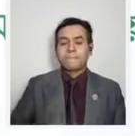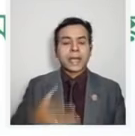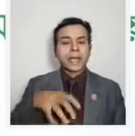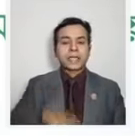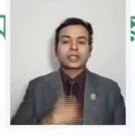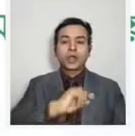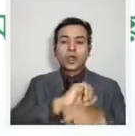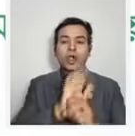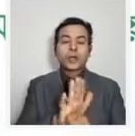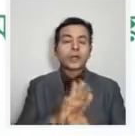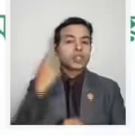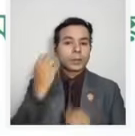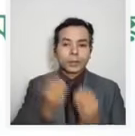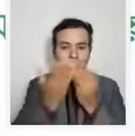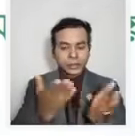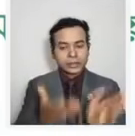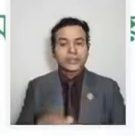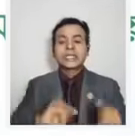7,05,464 জন।